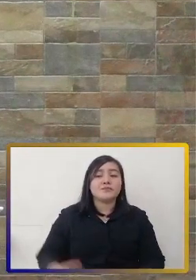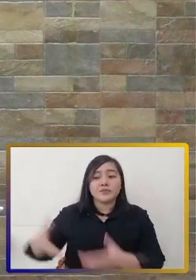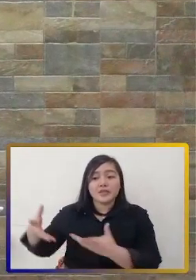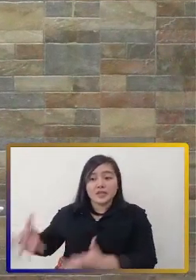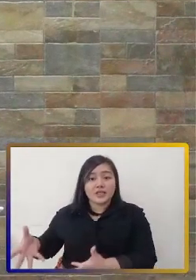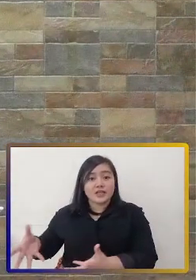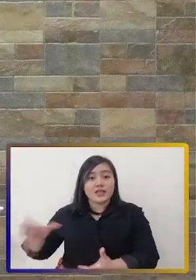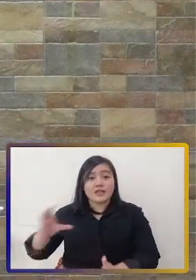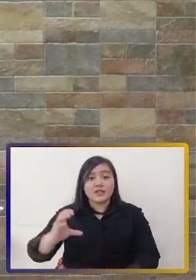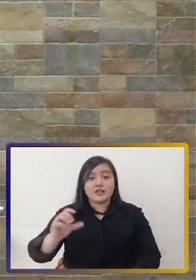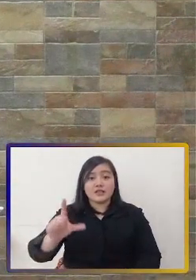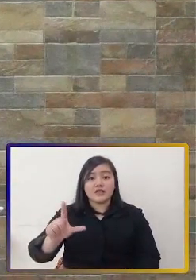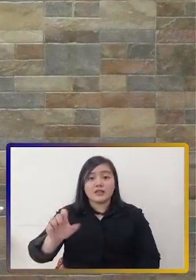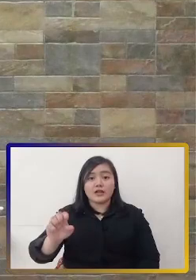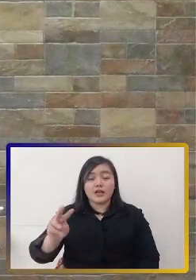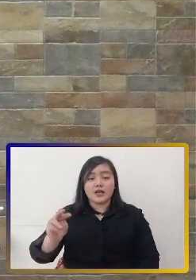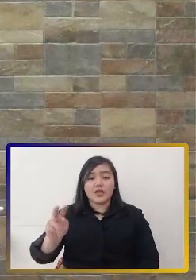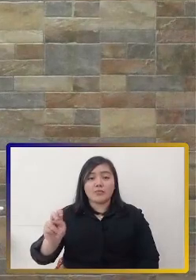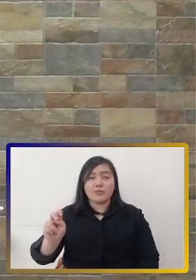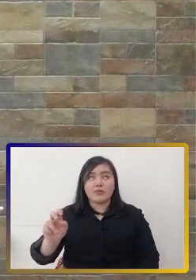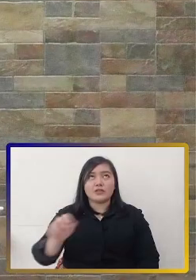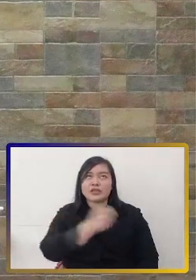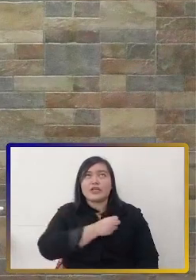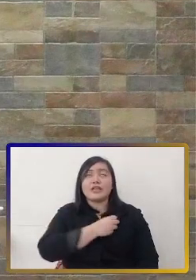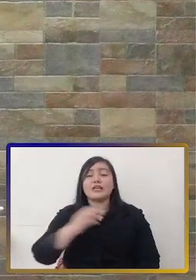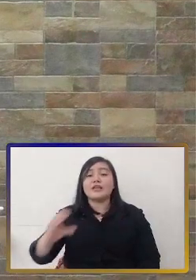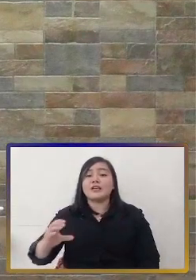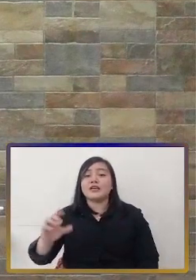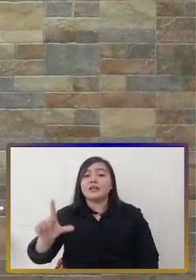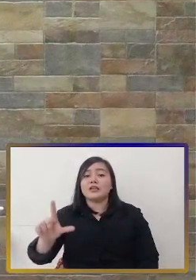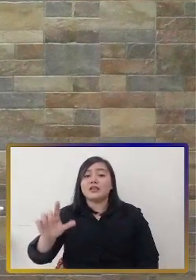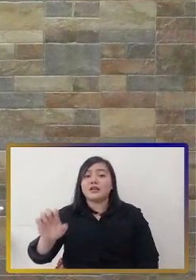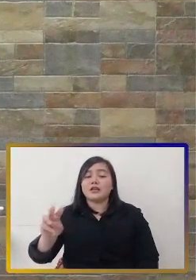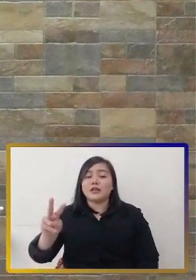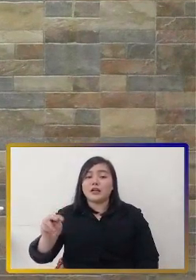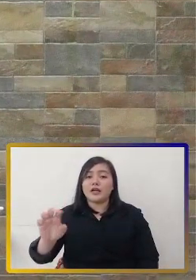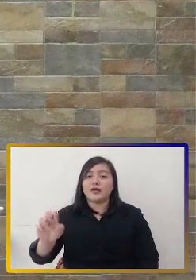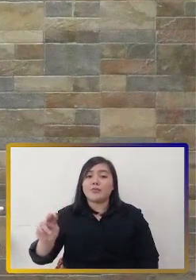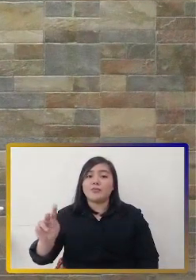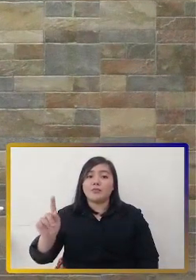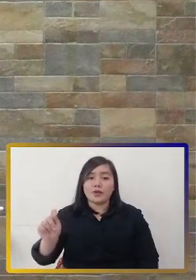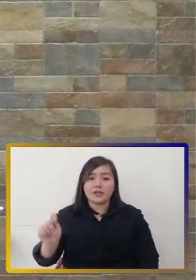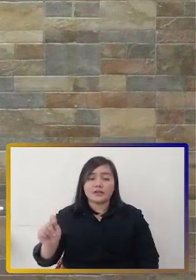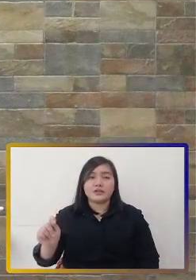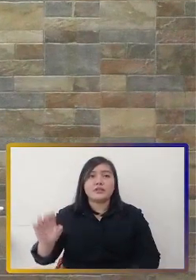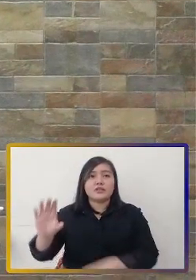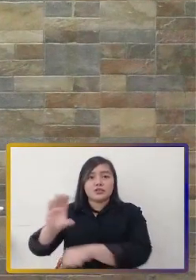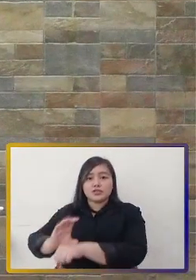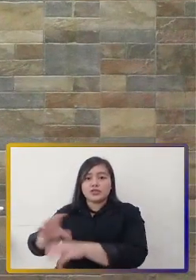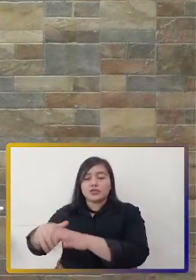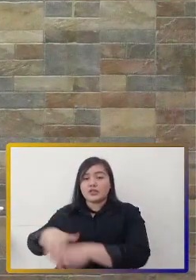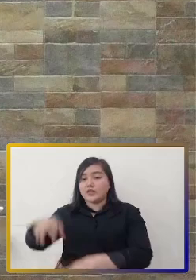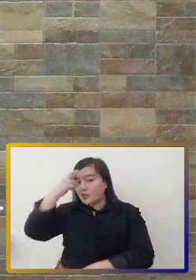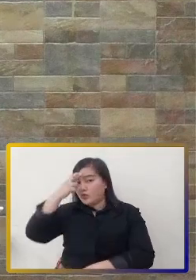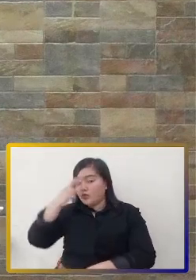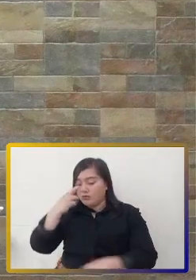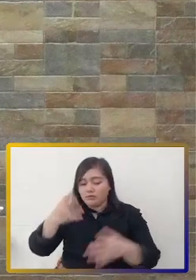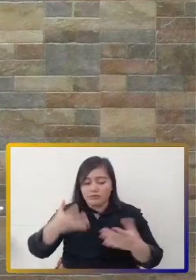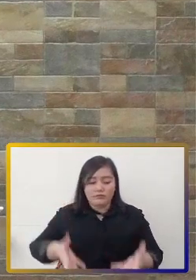is the pupil of John and the bishop of the church of Antioch. Now, meron